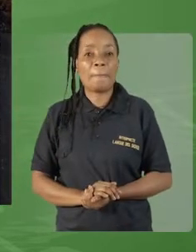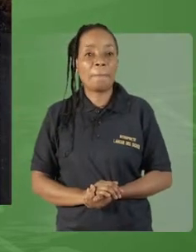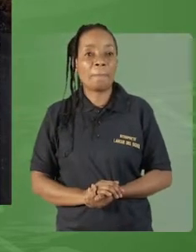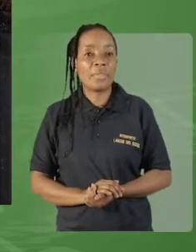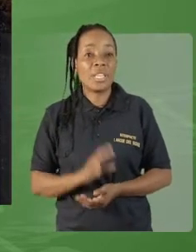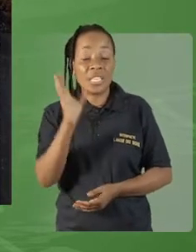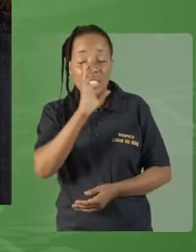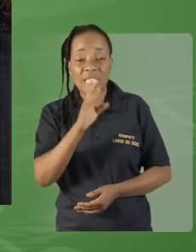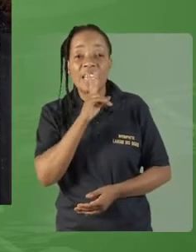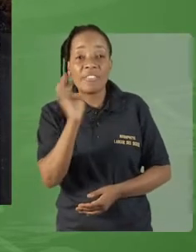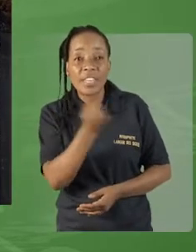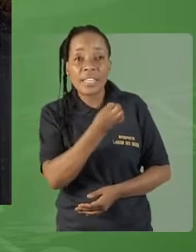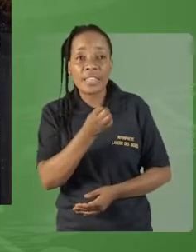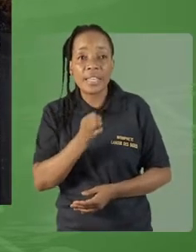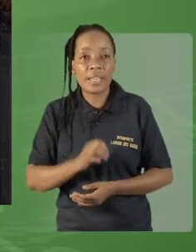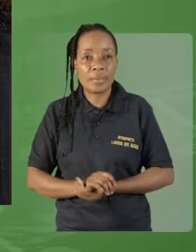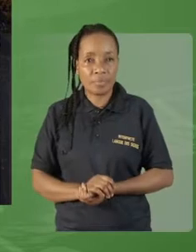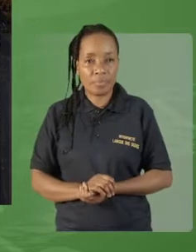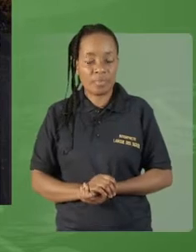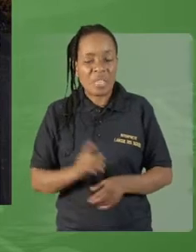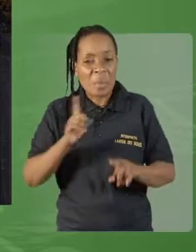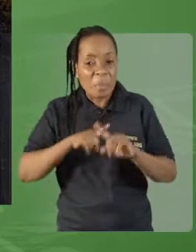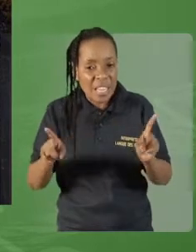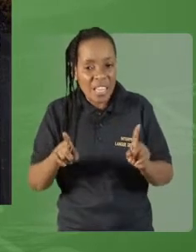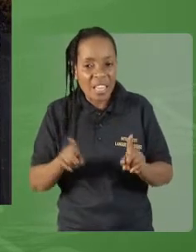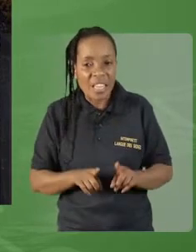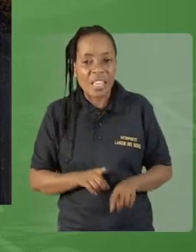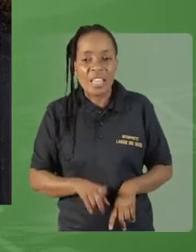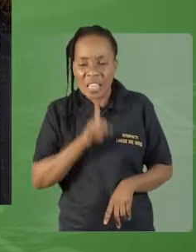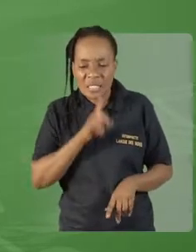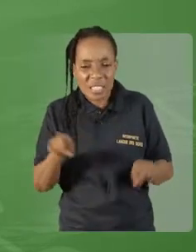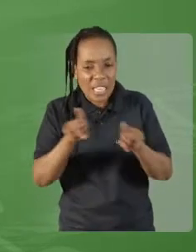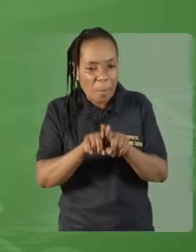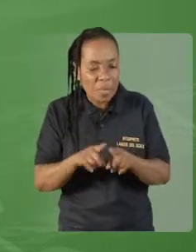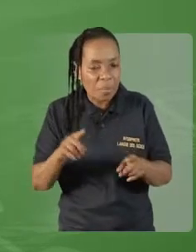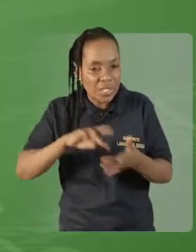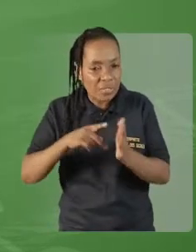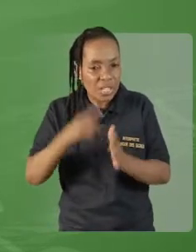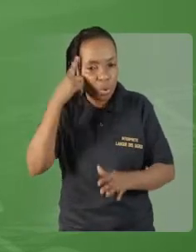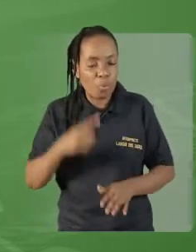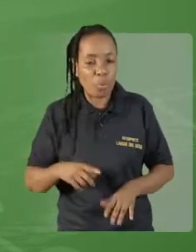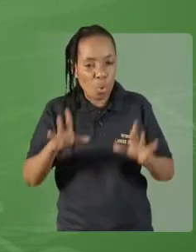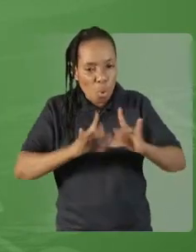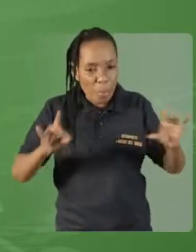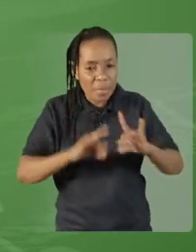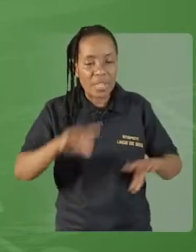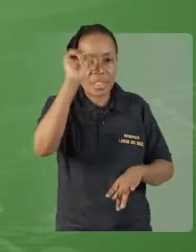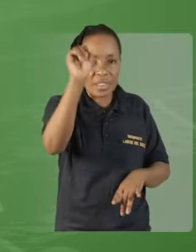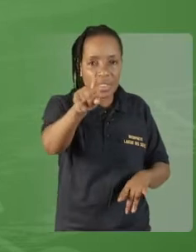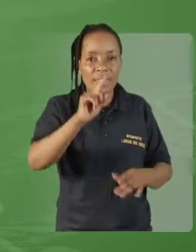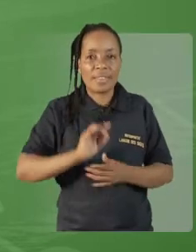Mais peut-on en dire autant du mythe? Qu'est-ce que le mythe? Comment se